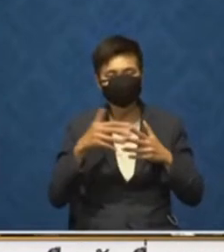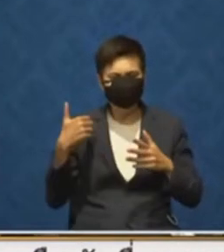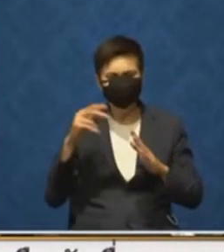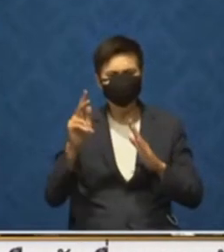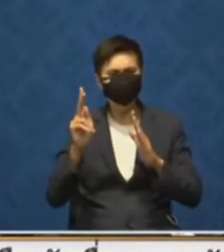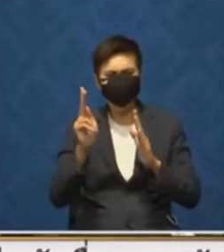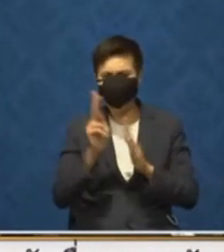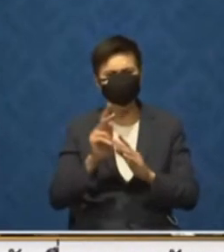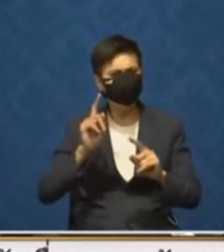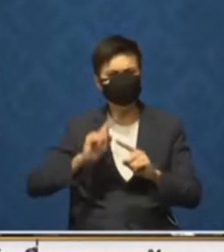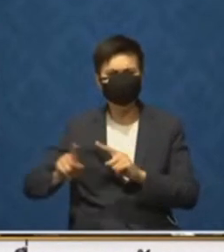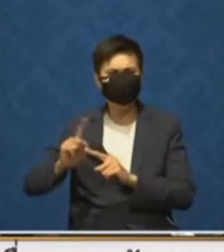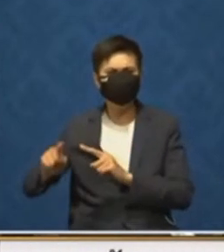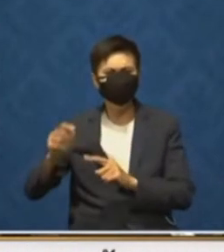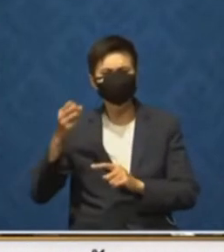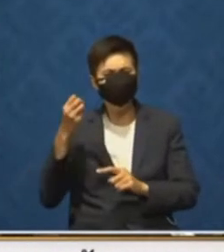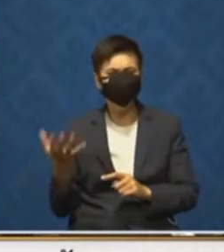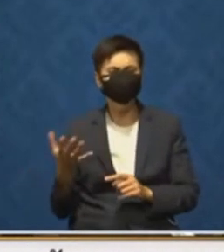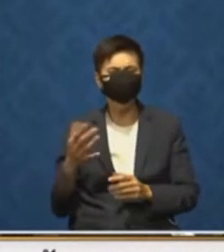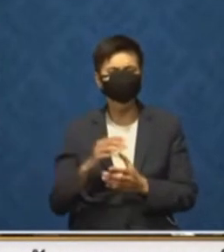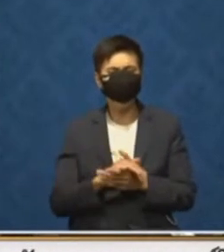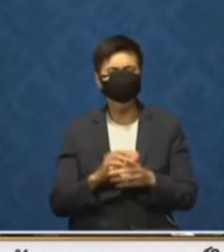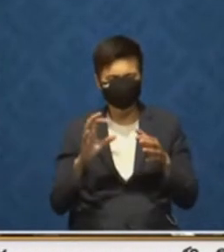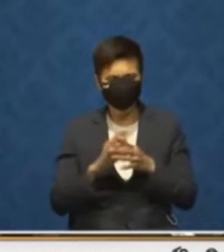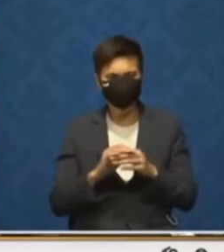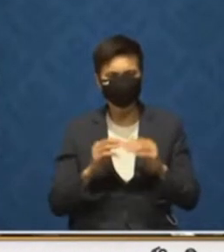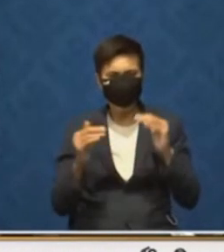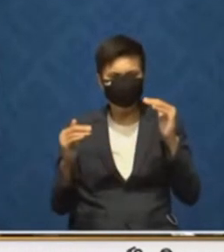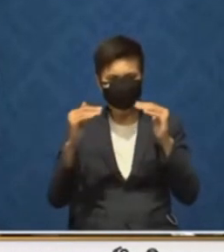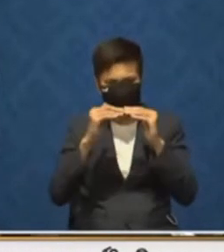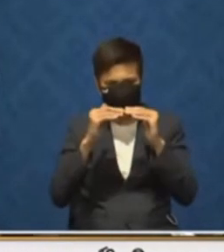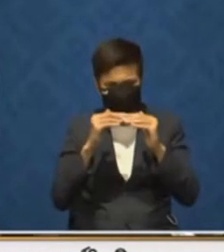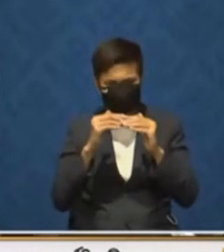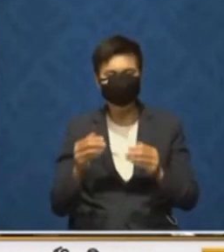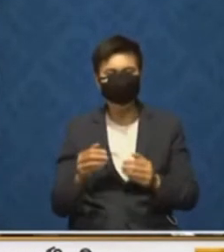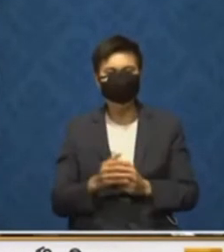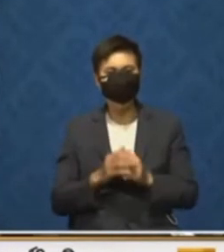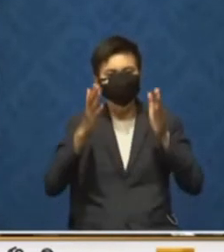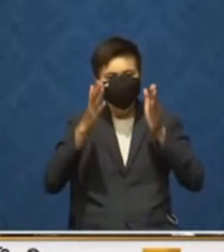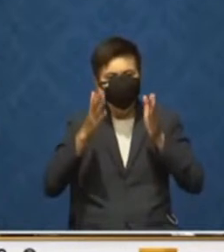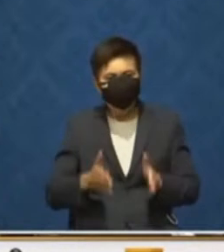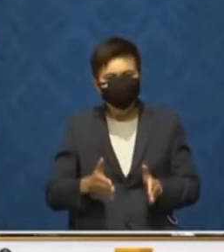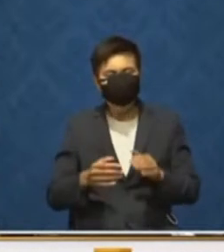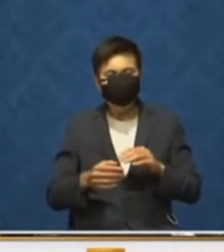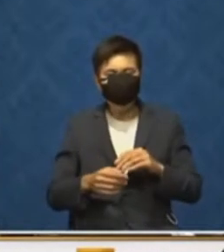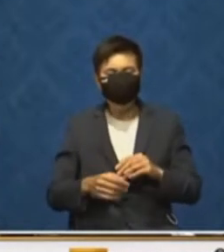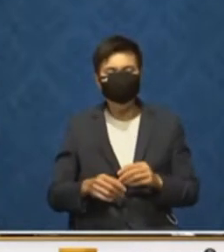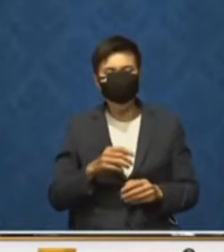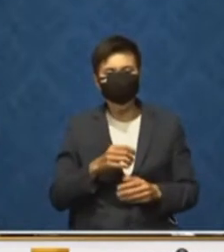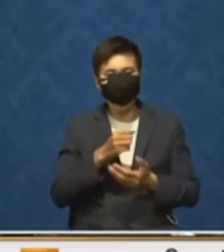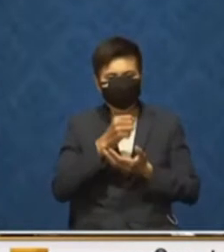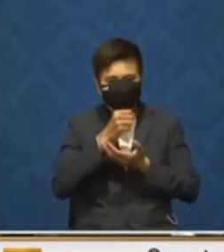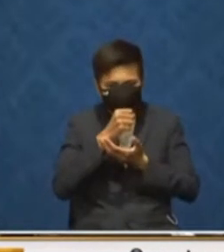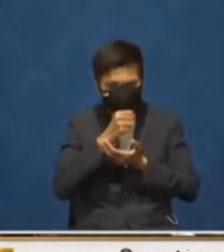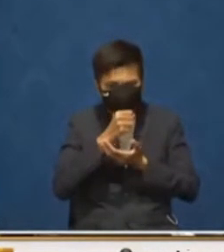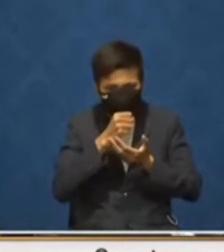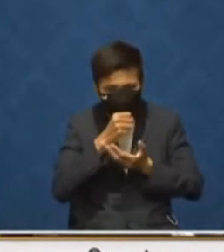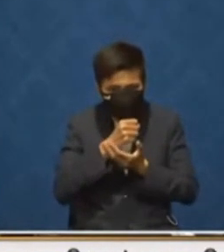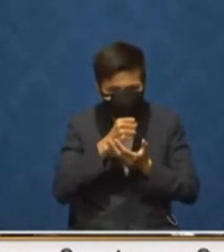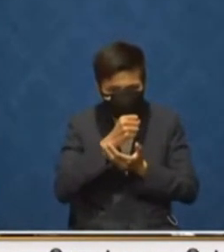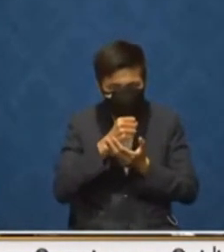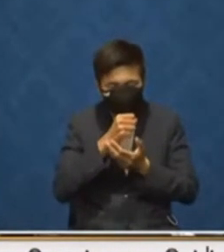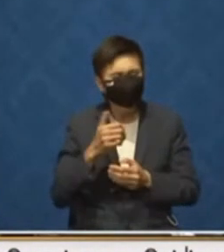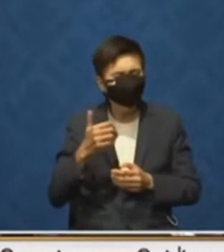มายให้กับเราไม่ว่าจะเป็นเรื่องสิทธิมนุษยชนเรื่องการยาเสพติดเขาตั้งเงื่อนไขให้กับพวกเรามากมาย